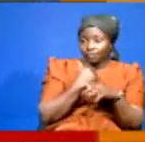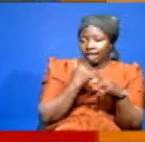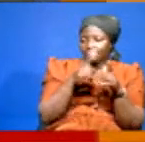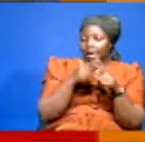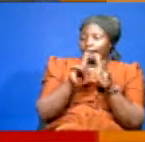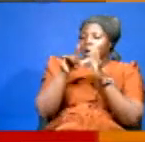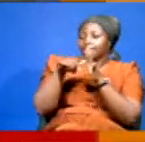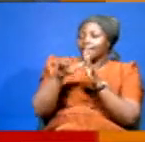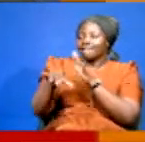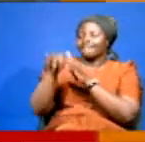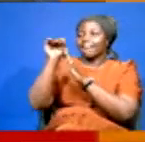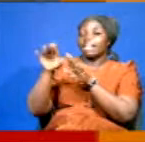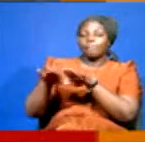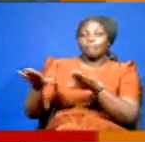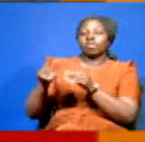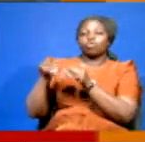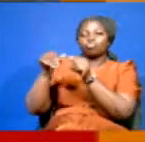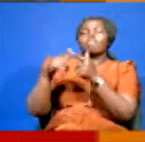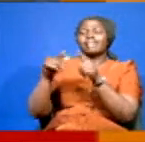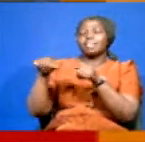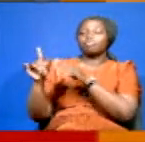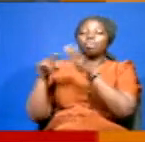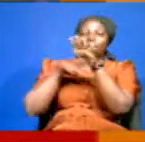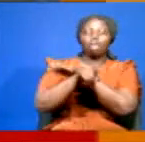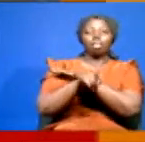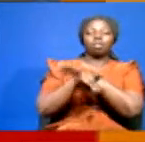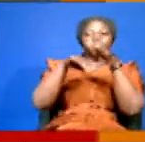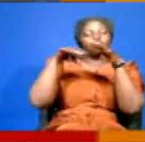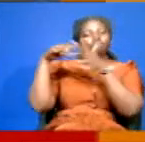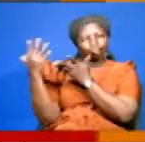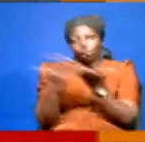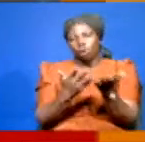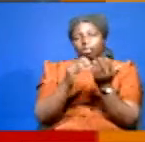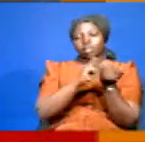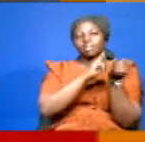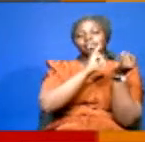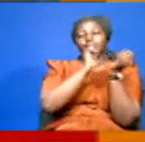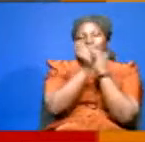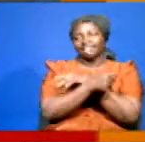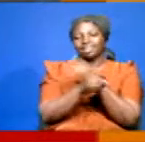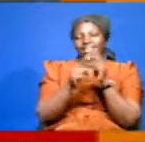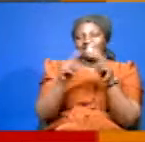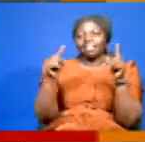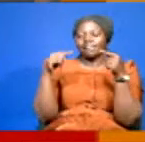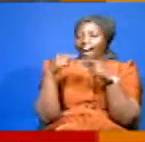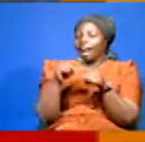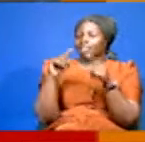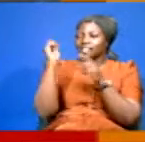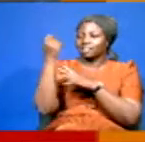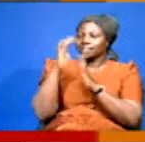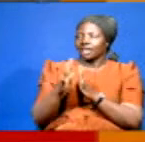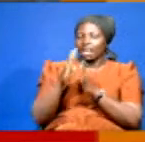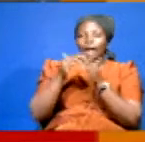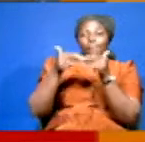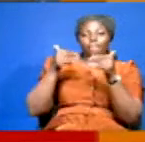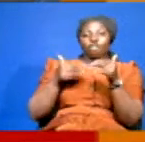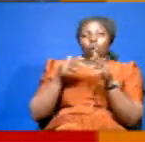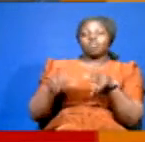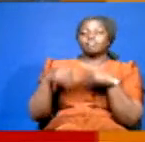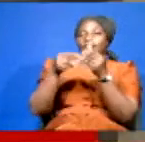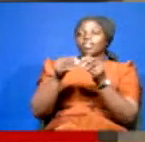yeye aliingia na kuleta mabadiliko na kuanza kuumiza Wakenya hata kabla atafute suluhisho kwa Wakenya.